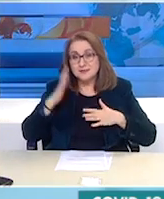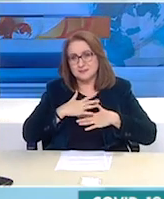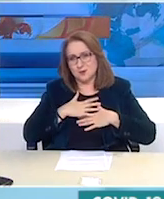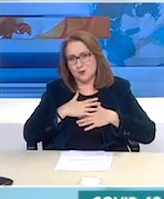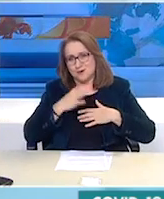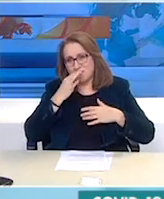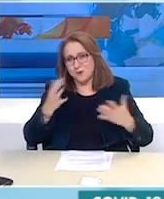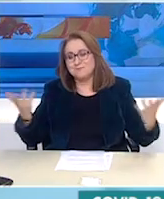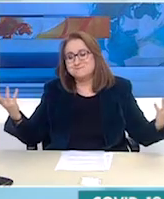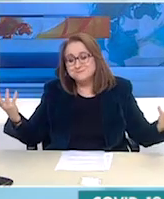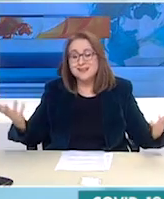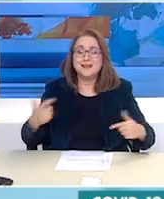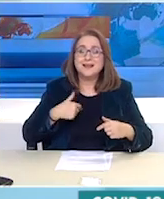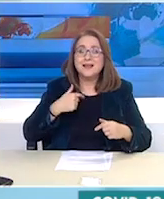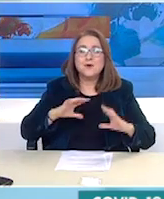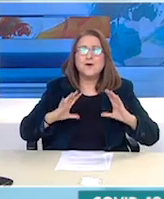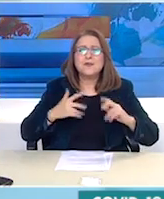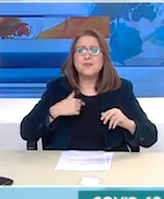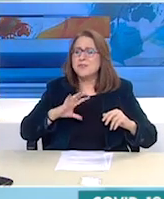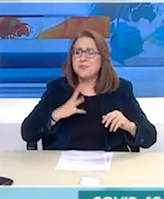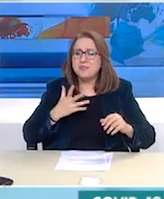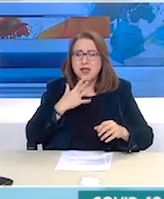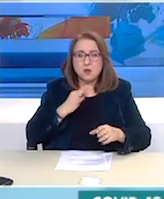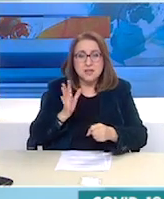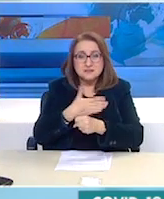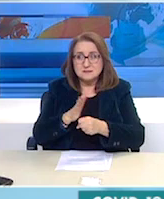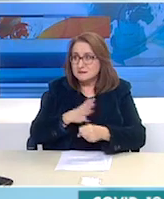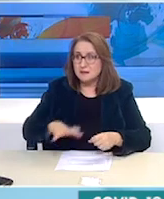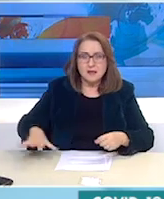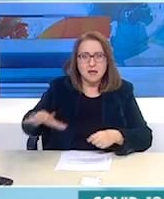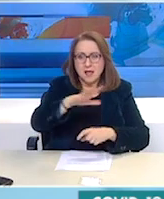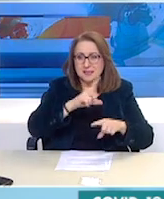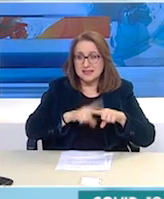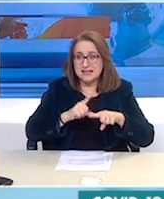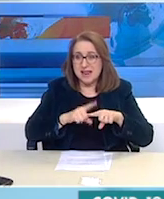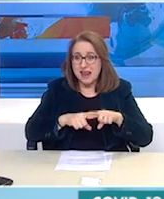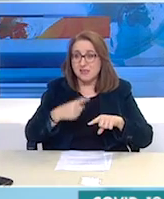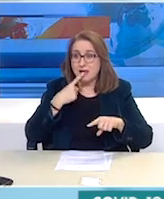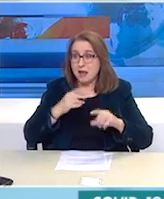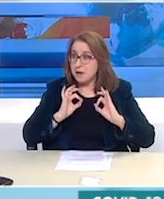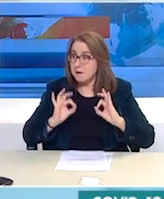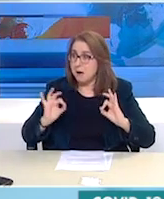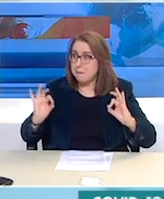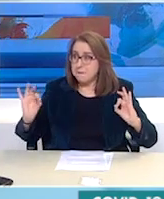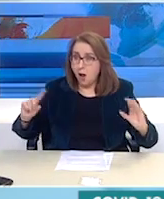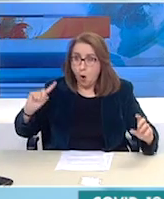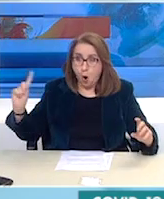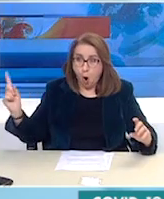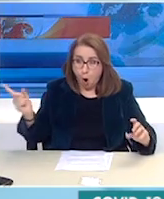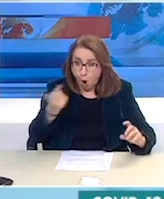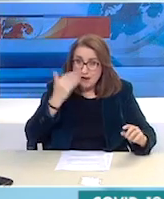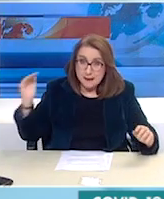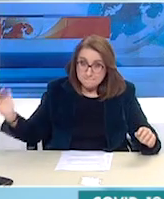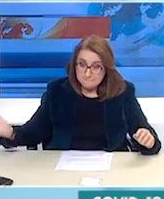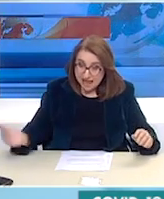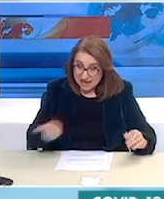μας και να δημιουργείται ανοσία της αγέλης, όπως έχει γίνεται σε κάποιες άλλες χώρες αυτή τη στιγμή, που μάλιστα λένε ότι δεν θα φτάσουν και εκεί στην ανοσία της αγέλης. Είναι νωρίς να